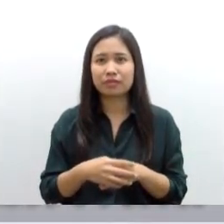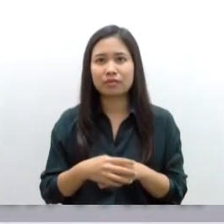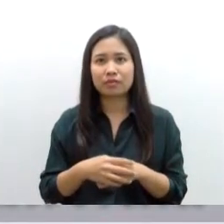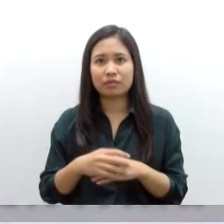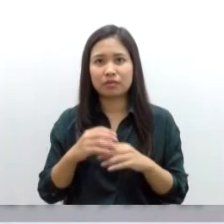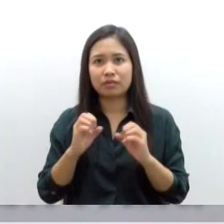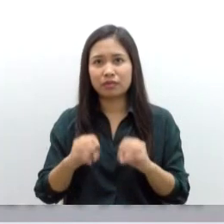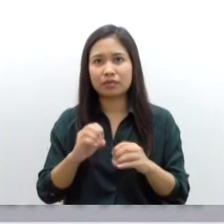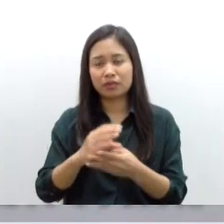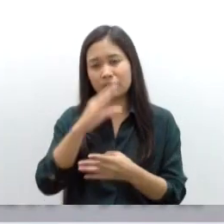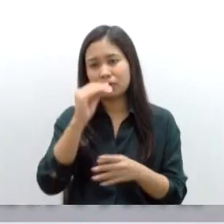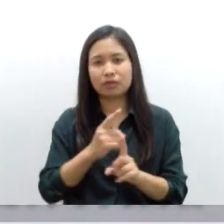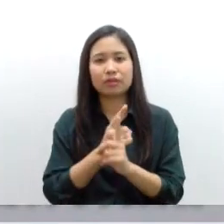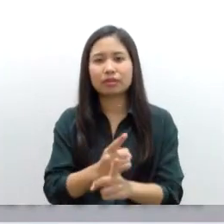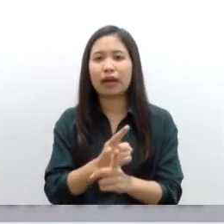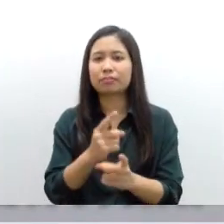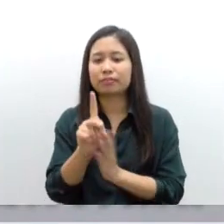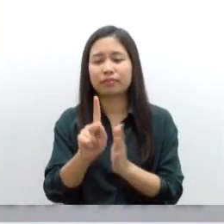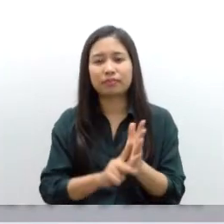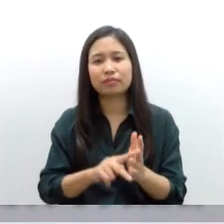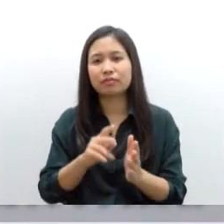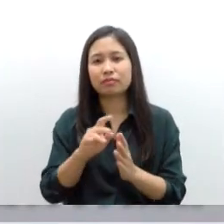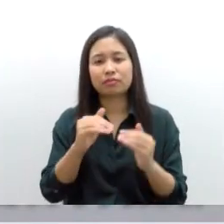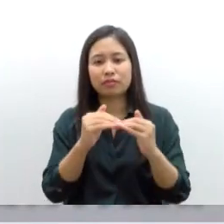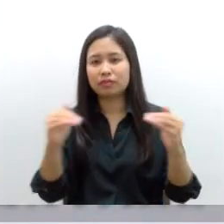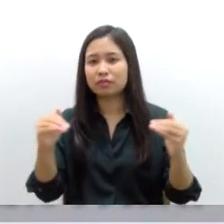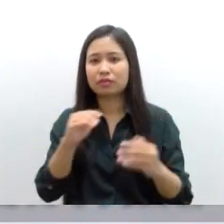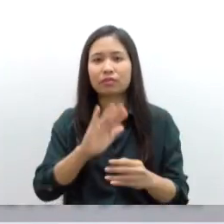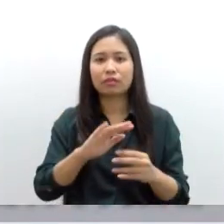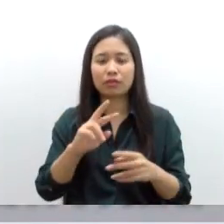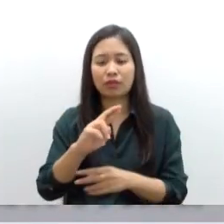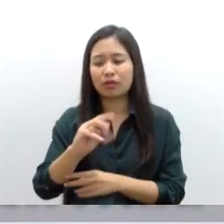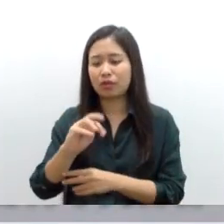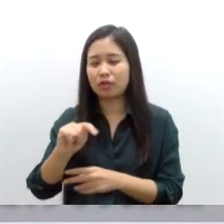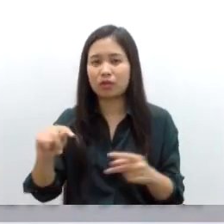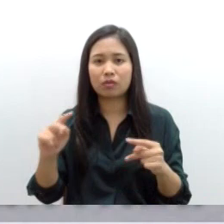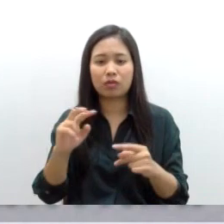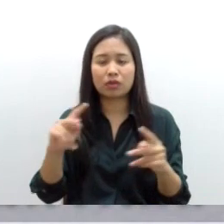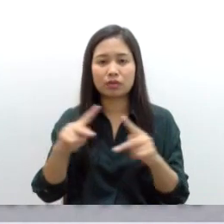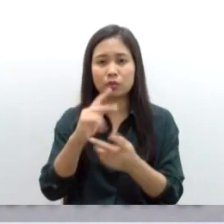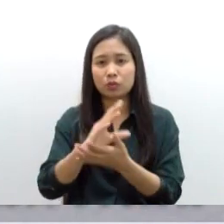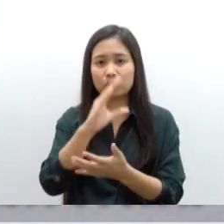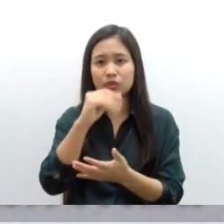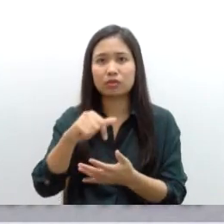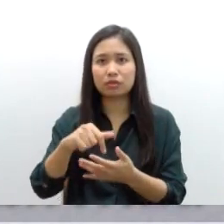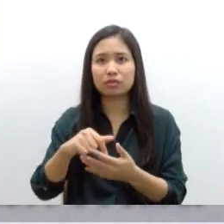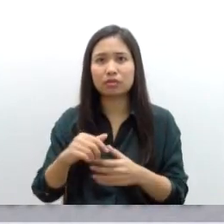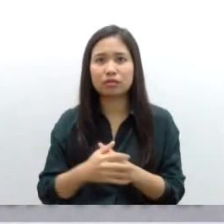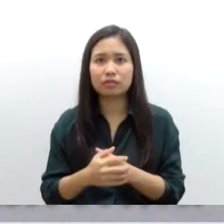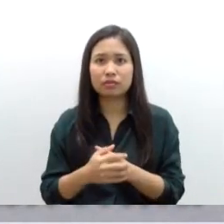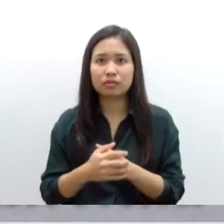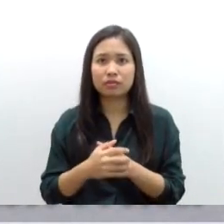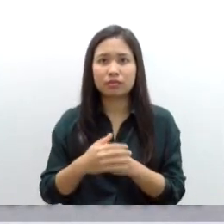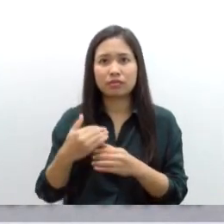สอนก่อนเปิดภาคเรียนนะครับไม่ใช่ว่าเวลานี้คือการเปิดภาคเรียนหรือเพื่อให้เด็กมาเรียนเต็มระบบอยากดูว่าระบบที่เ